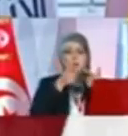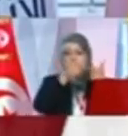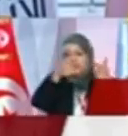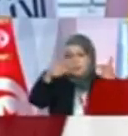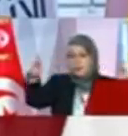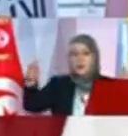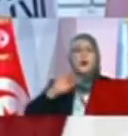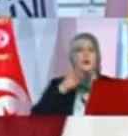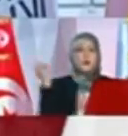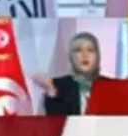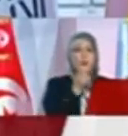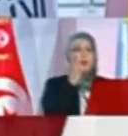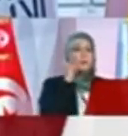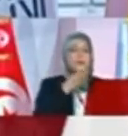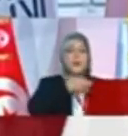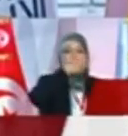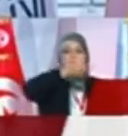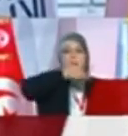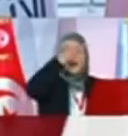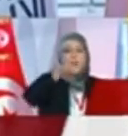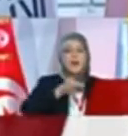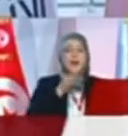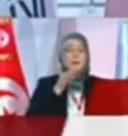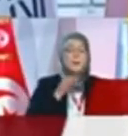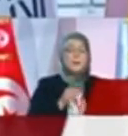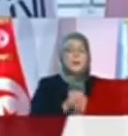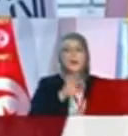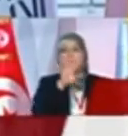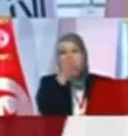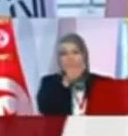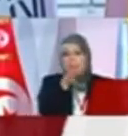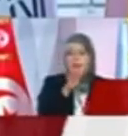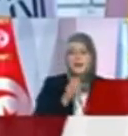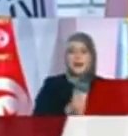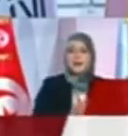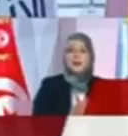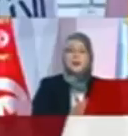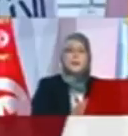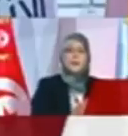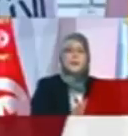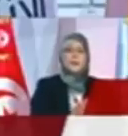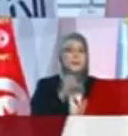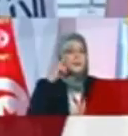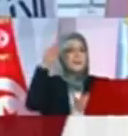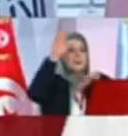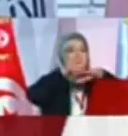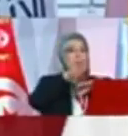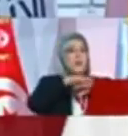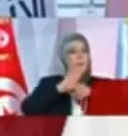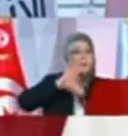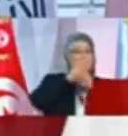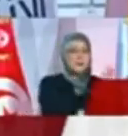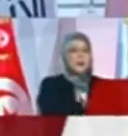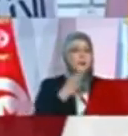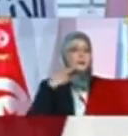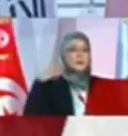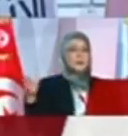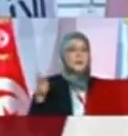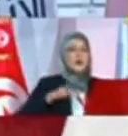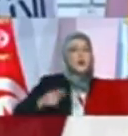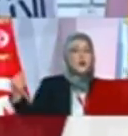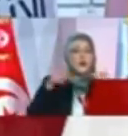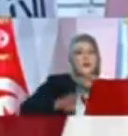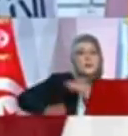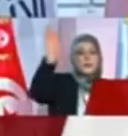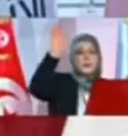المفتوح، بانتهاج خطاب لم يخلو في بعض الأحيان من دعوات للعنف والكراهية ضد المترشحين